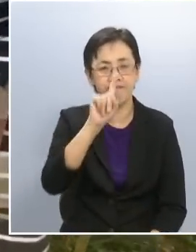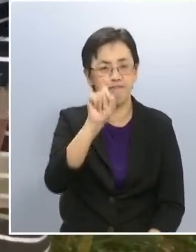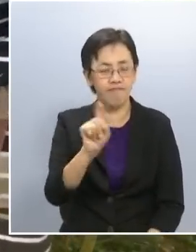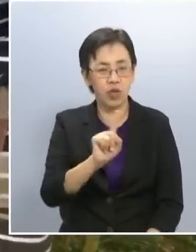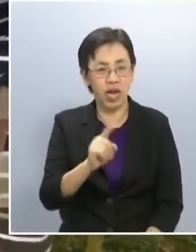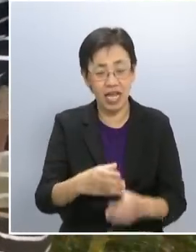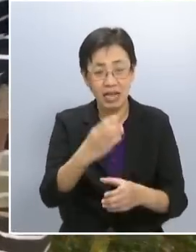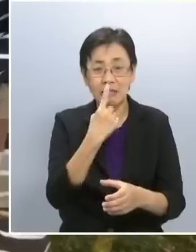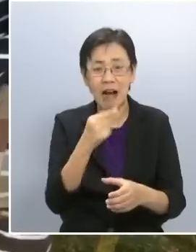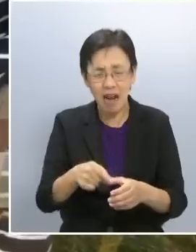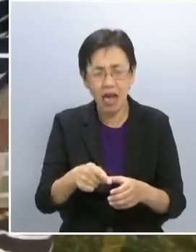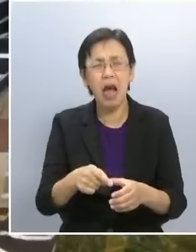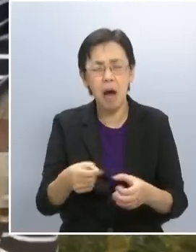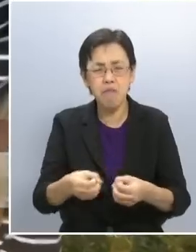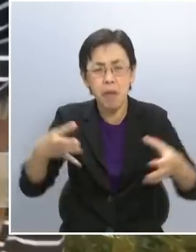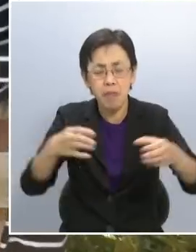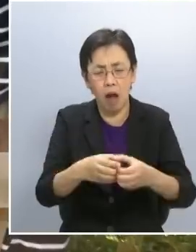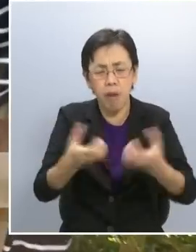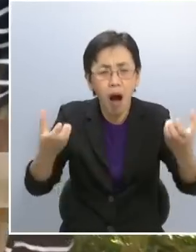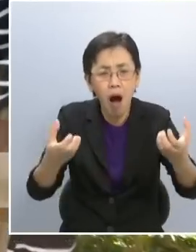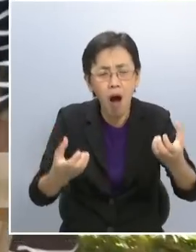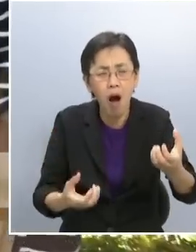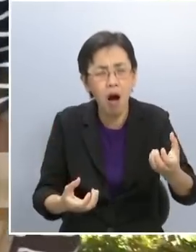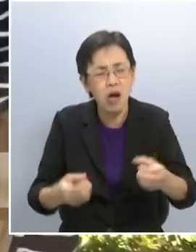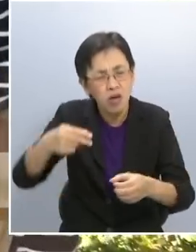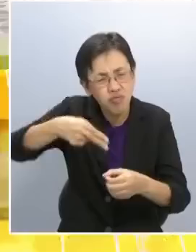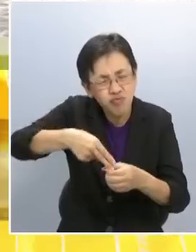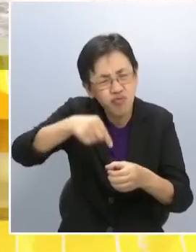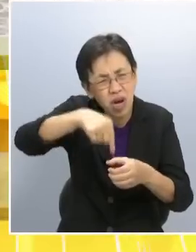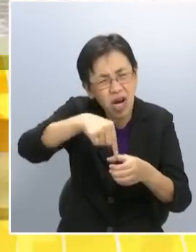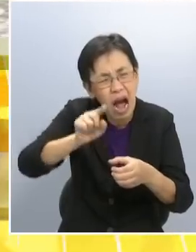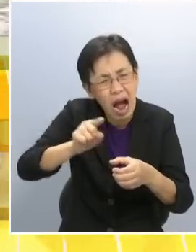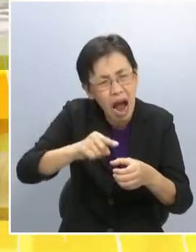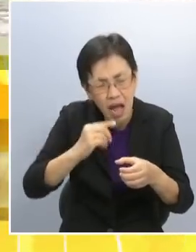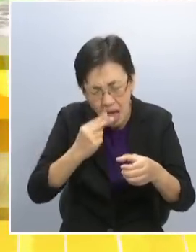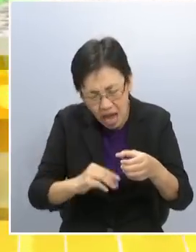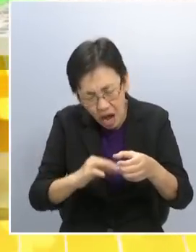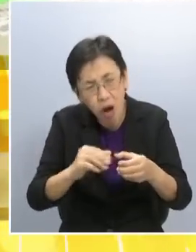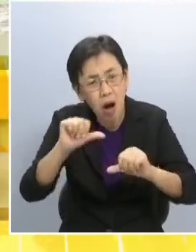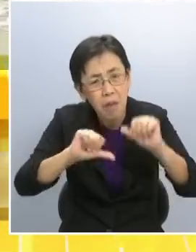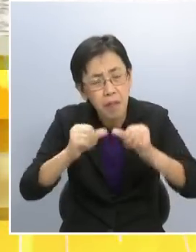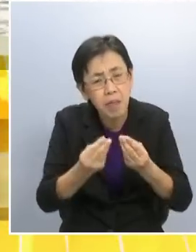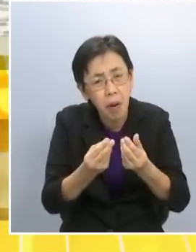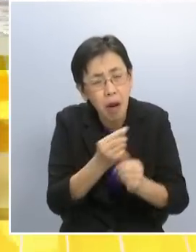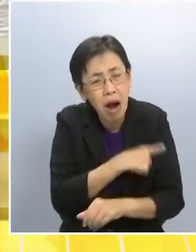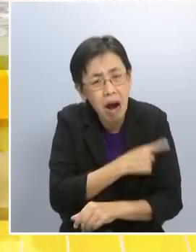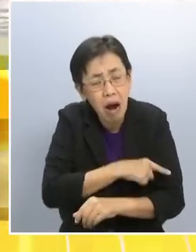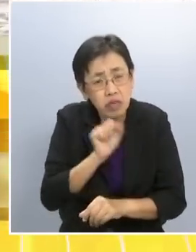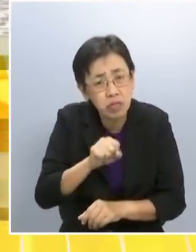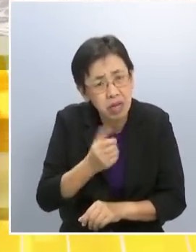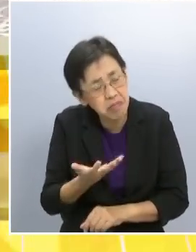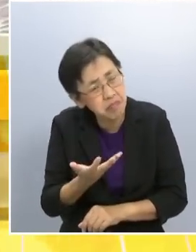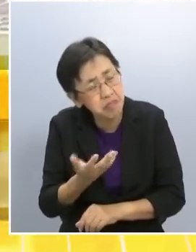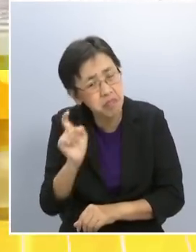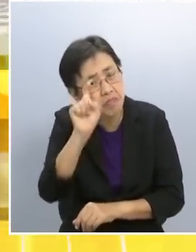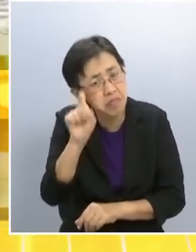ถังมันขาดอย่างนั้นได้ยังไงเติมอะไรลงไปเท่าที่เคยเห็นมันต้องเป็นผงเคมีสีขาวนี่ ไม่ครับเพราะว่